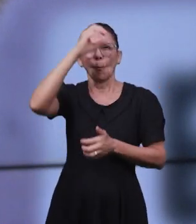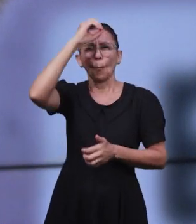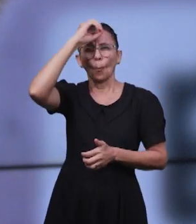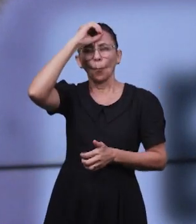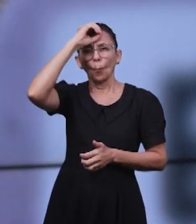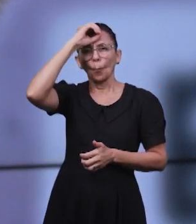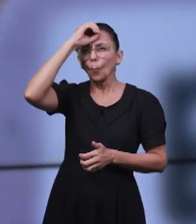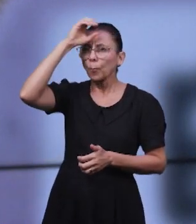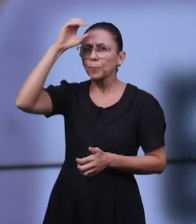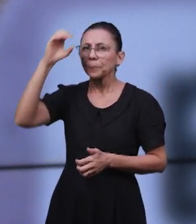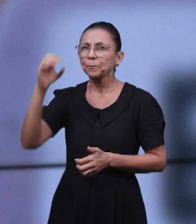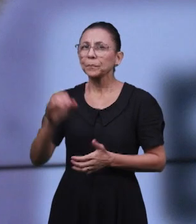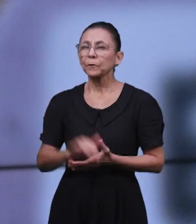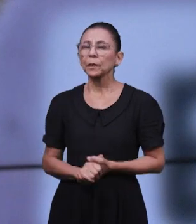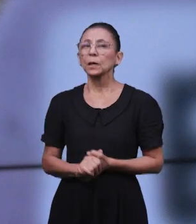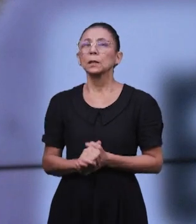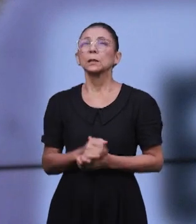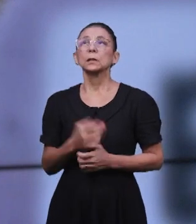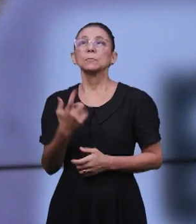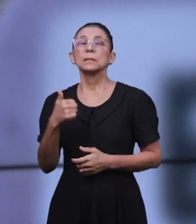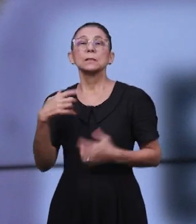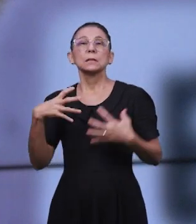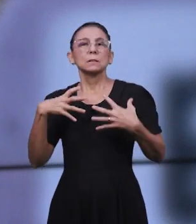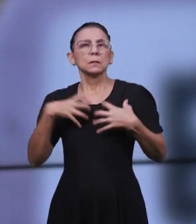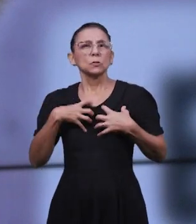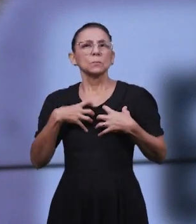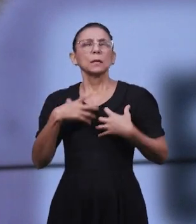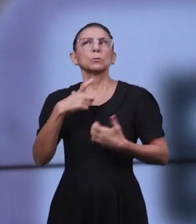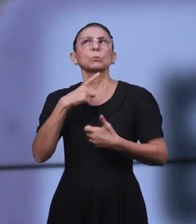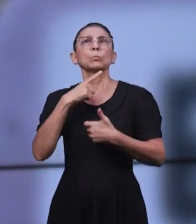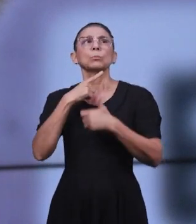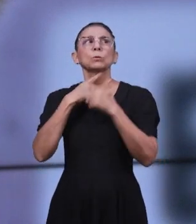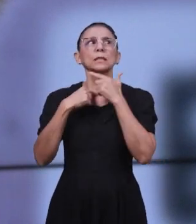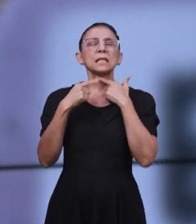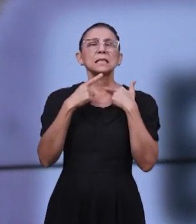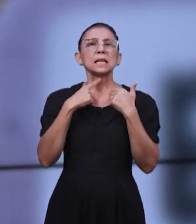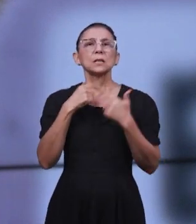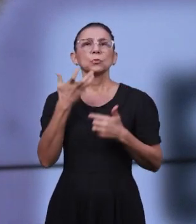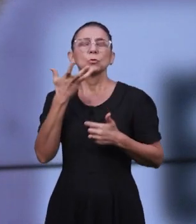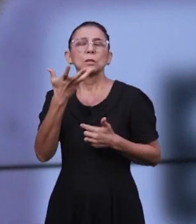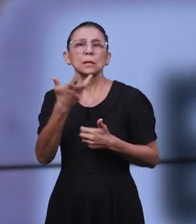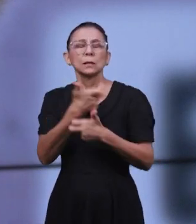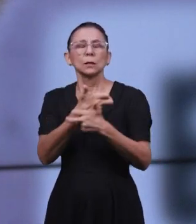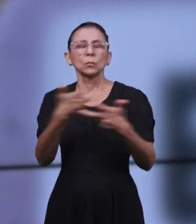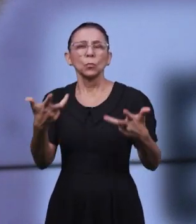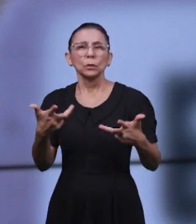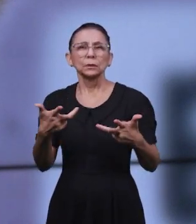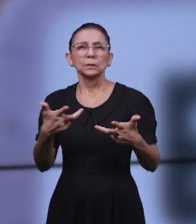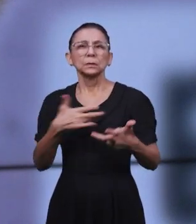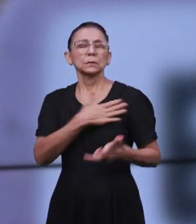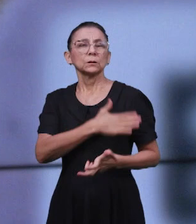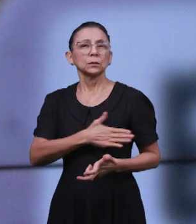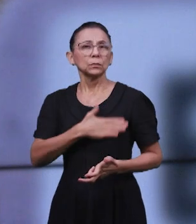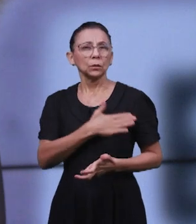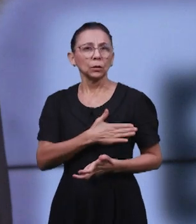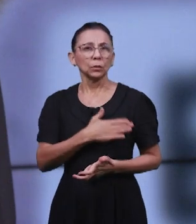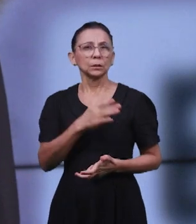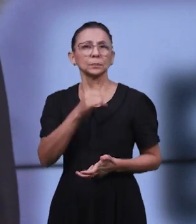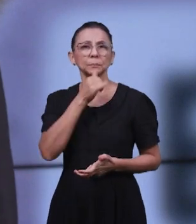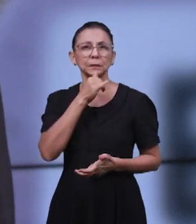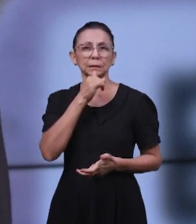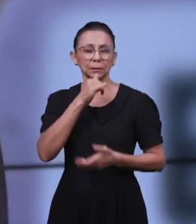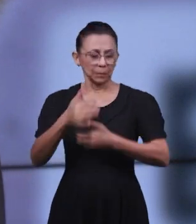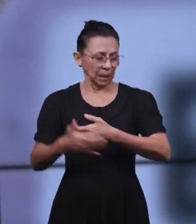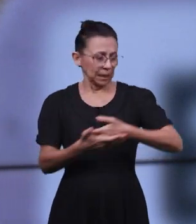primitive inconsciente qui cherche à réaliser nos désirs, ce qui nous donnera le plaisir. C'est pour cela que le bébé, quand